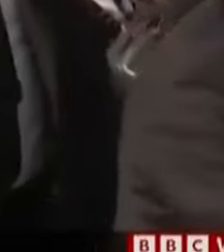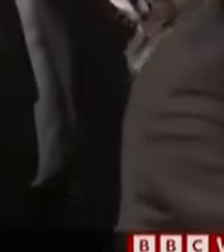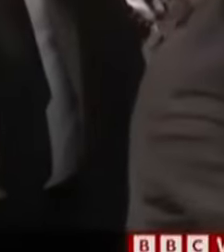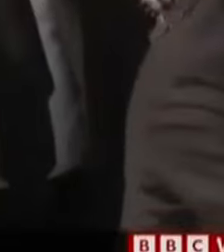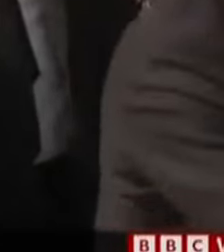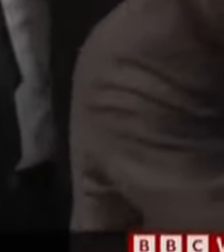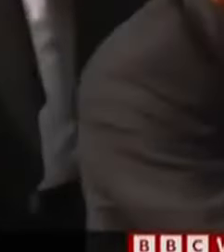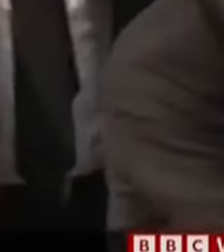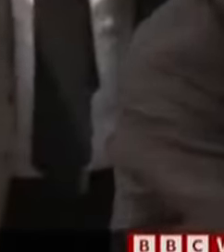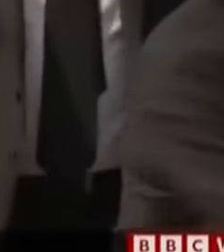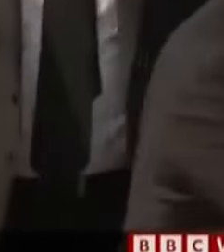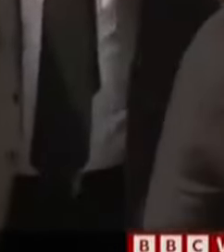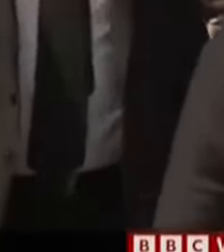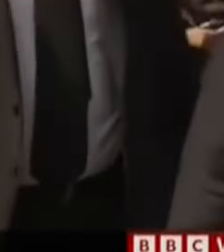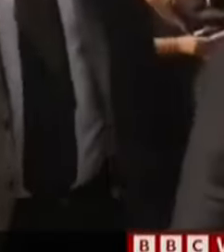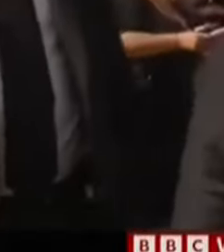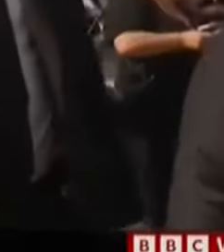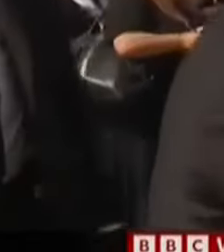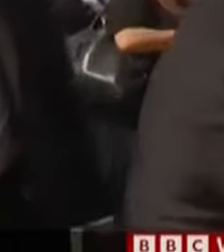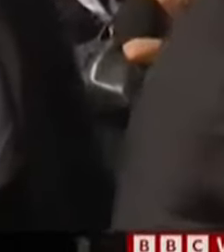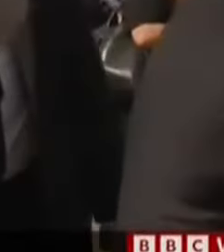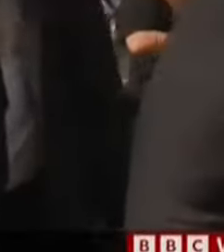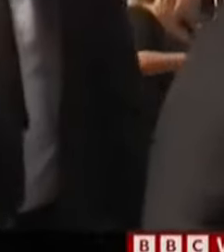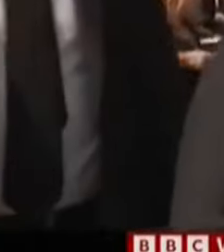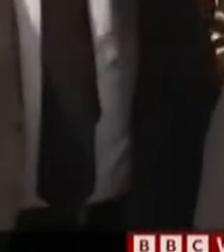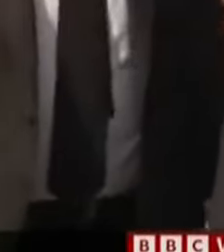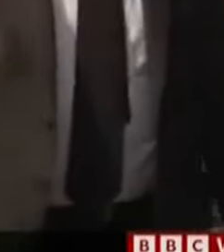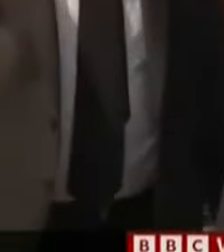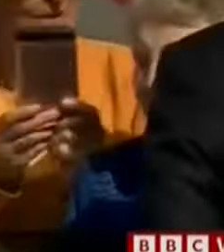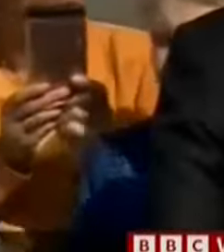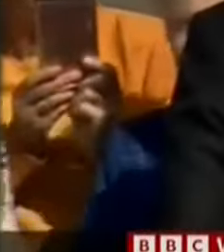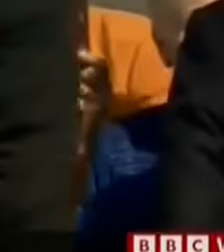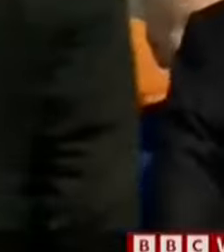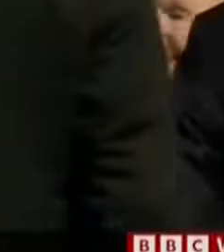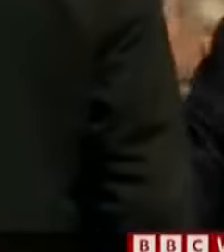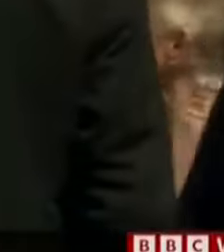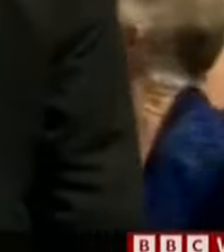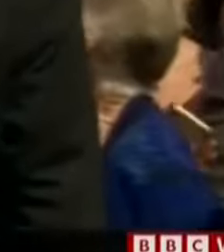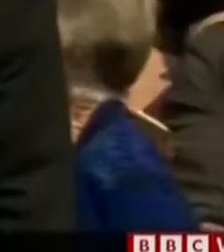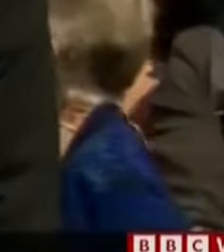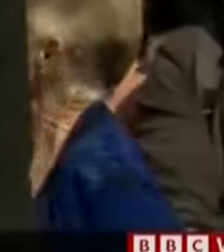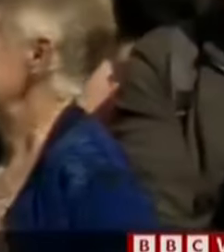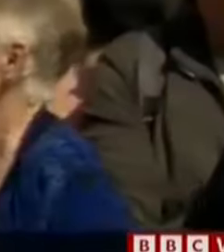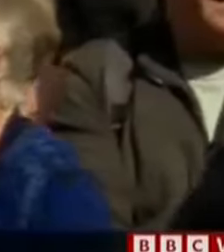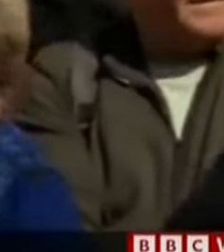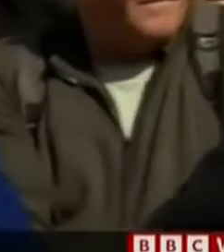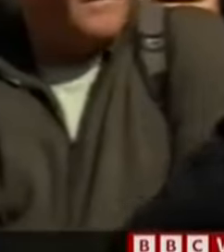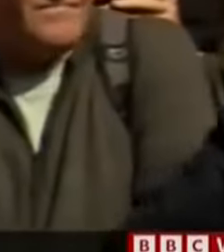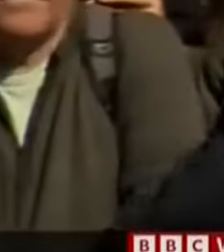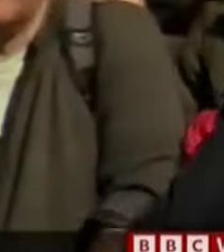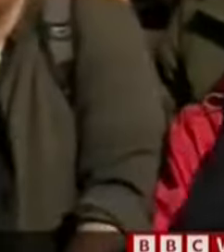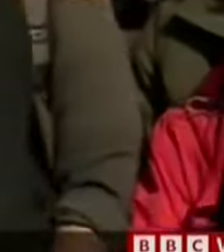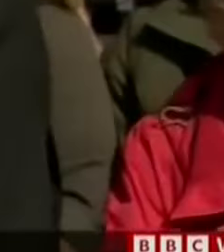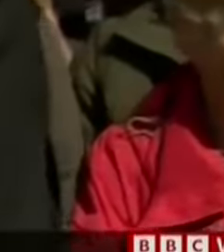πρώτα σταματάει και χαιρετάει τον κόσμο. Δηλαδή προσπαθεί να φανεί κοντά στον λαό. Το βλέπουμε